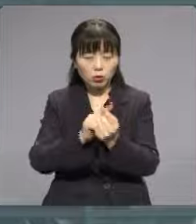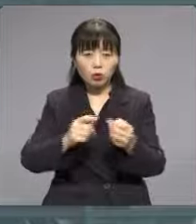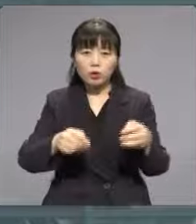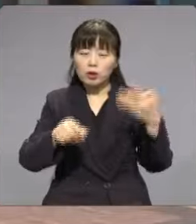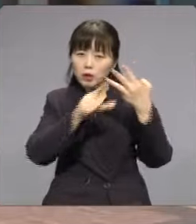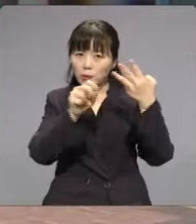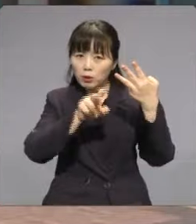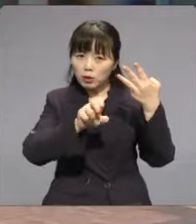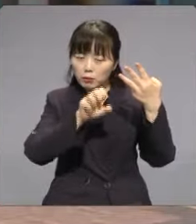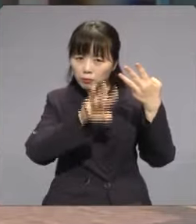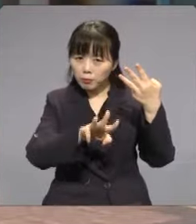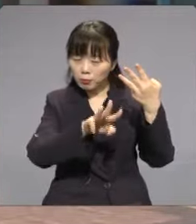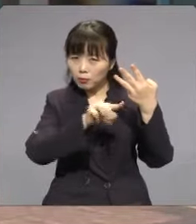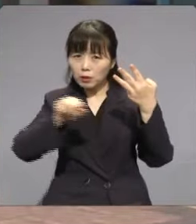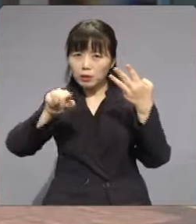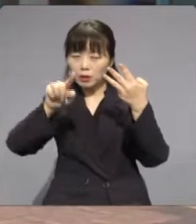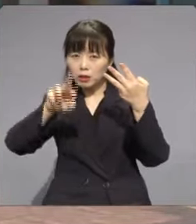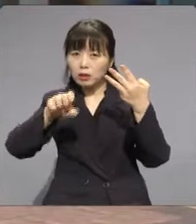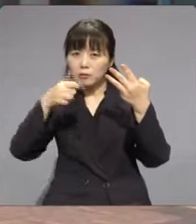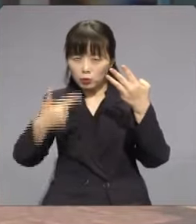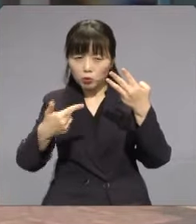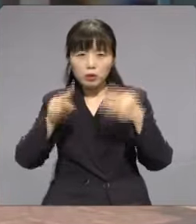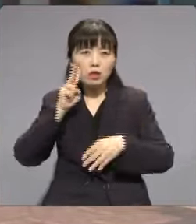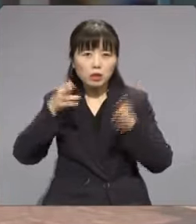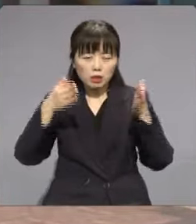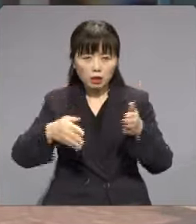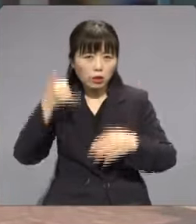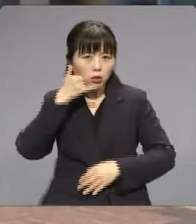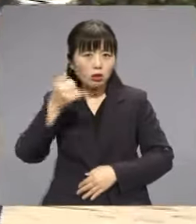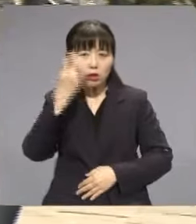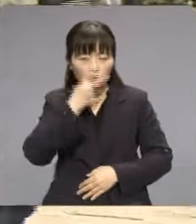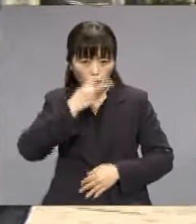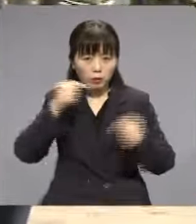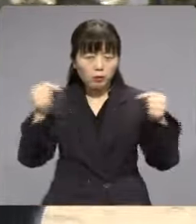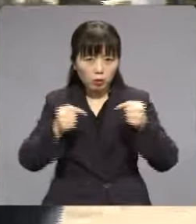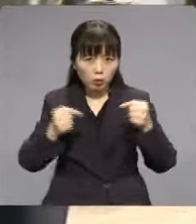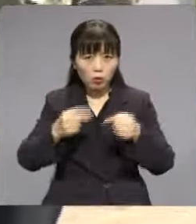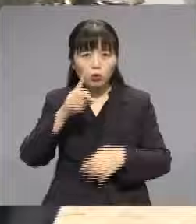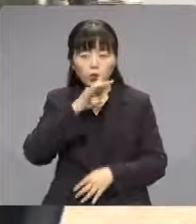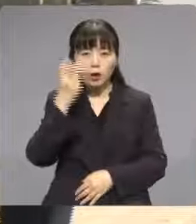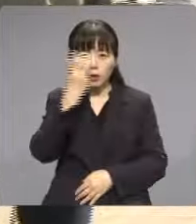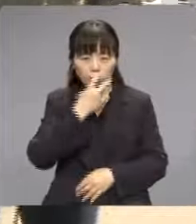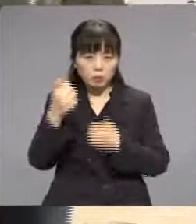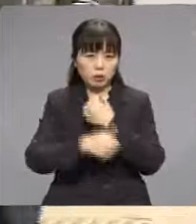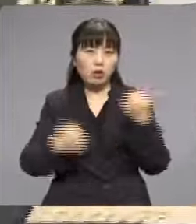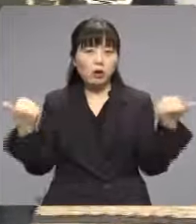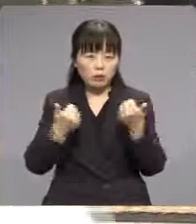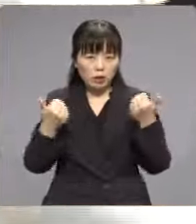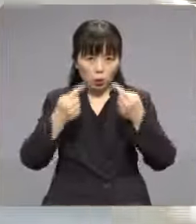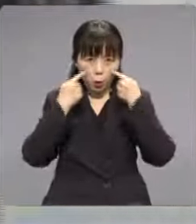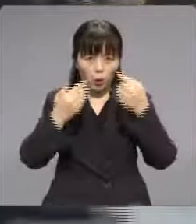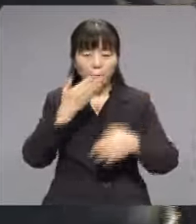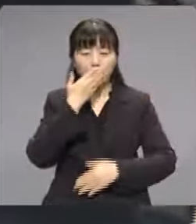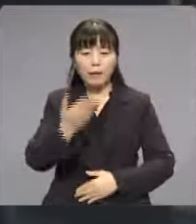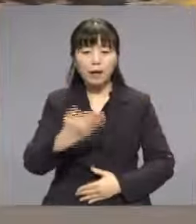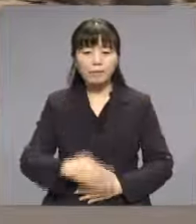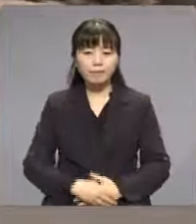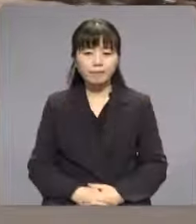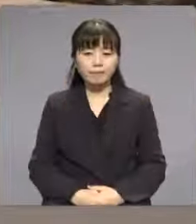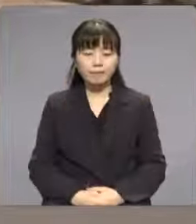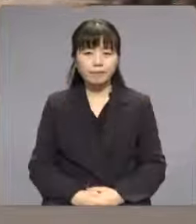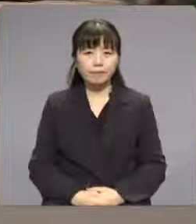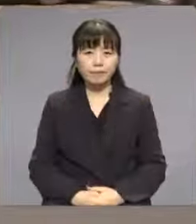25일부터 26일까지 이틀간 전화 면접 조사로 진행했고 중앙여론조사 시민 위원회에서 확인할 수